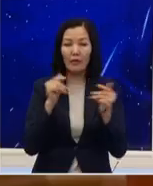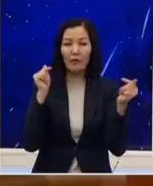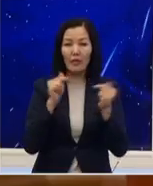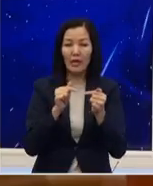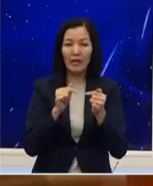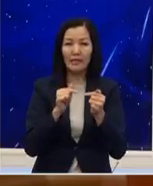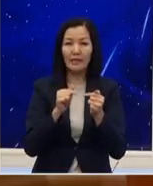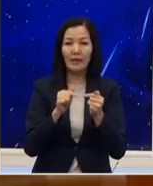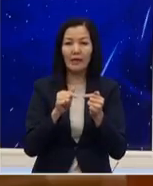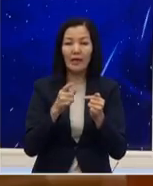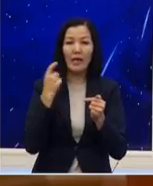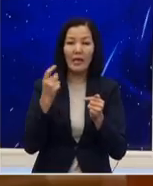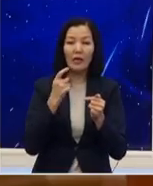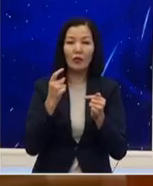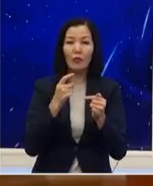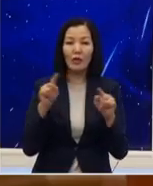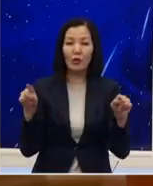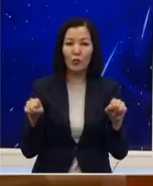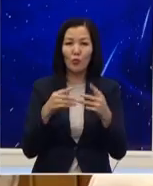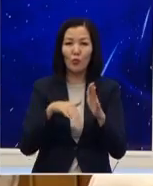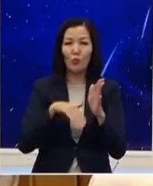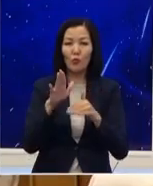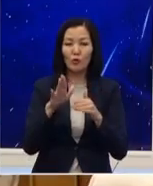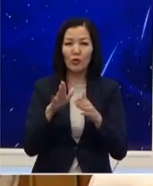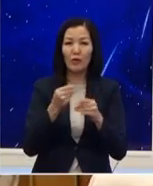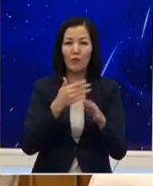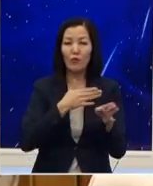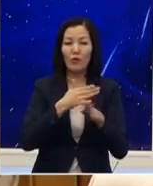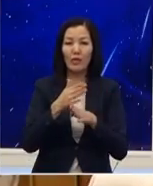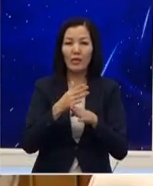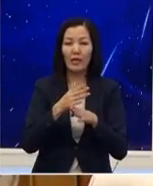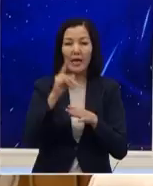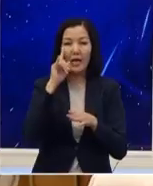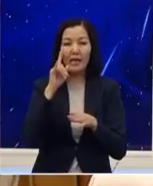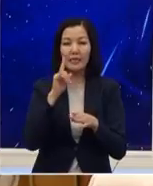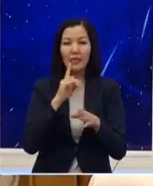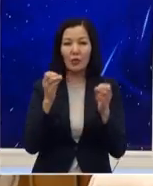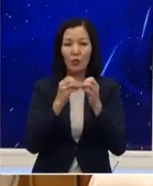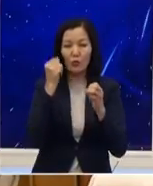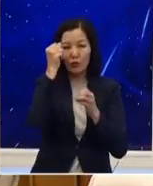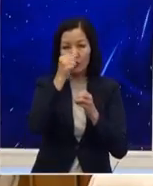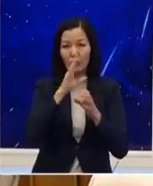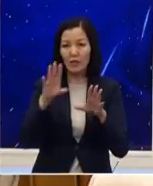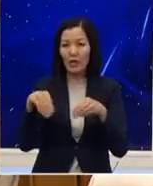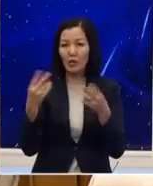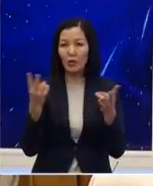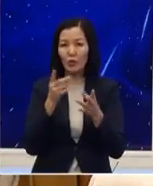және ел экономикасын түзетуге жұмсалады. Қарызды Қазақстан екі бөліктен 10 жыл ішінде қайтаруы